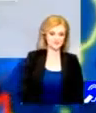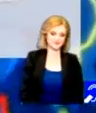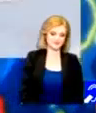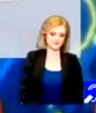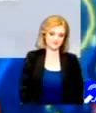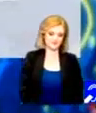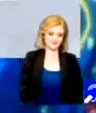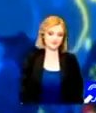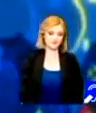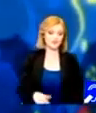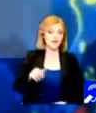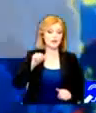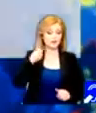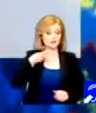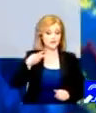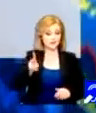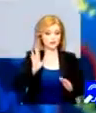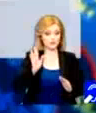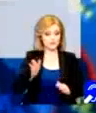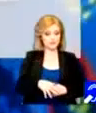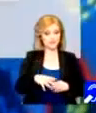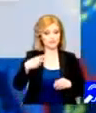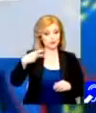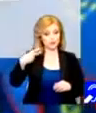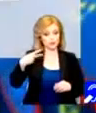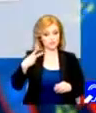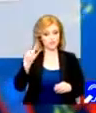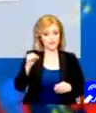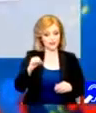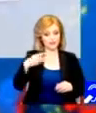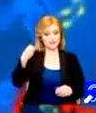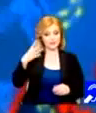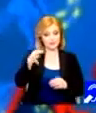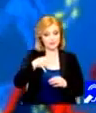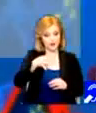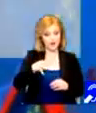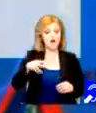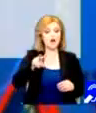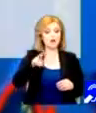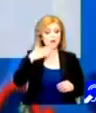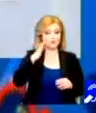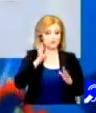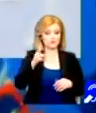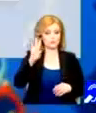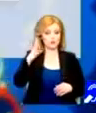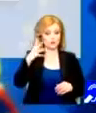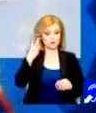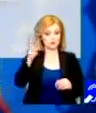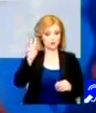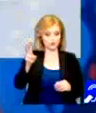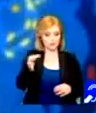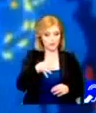american cu un ban mai mult. Valoarea monedei europene crește la 20 de lei și 13 bani. Leul românesc va fi cotat la 4 lei